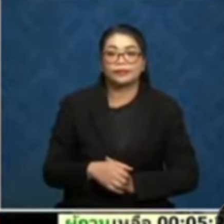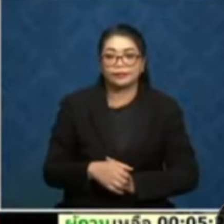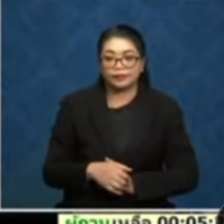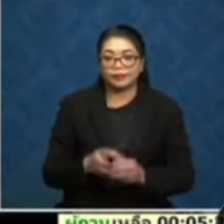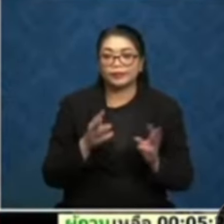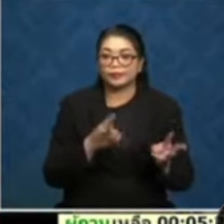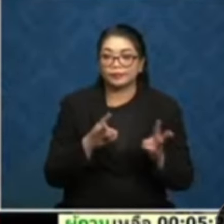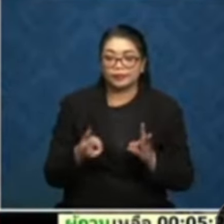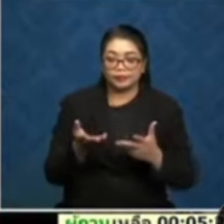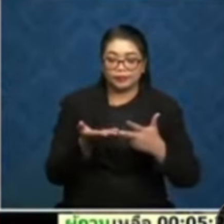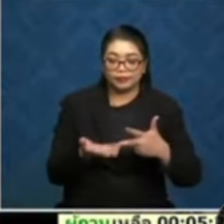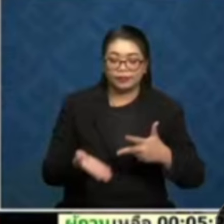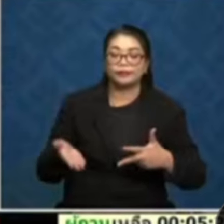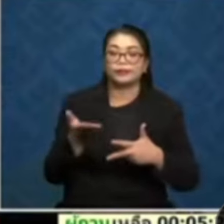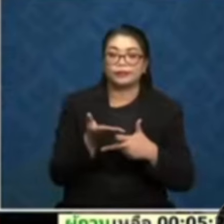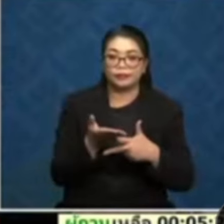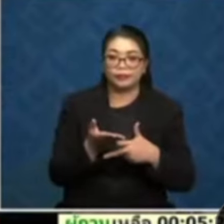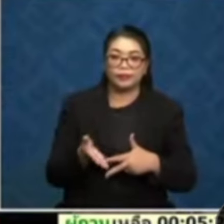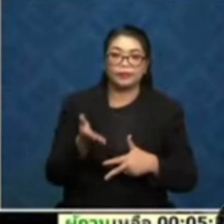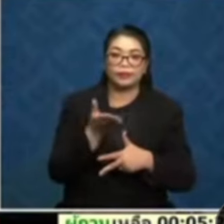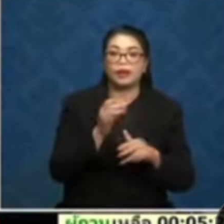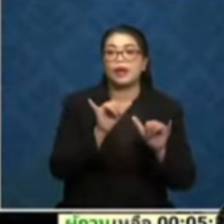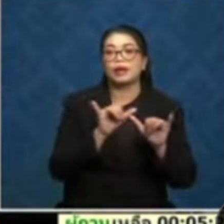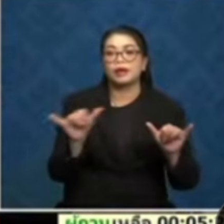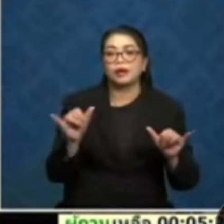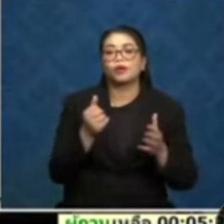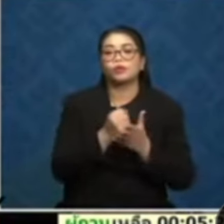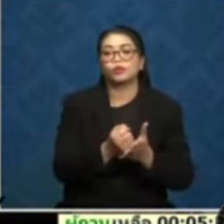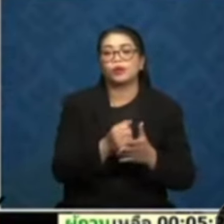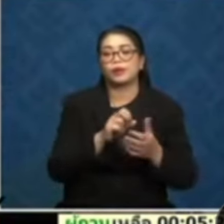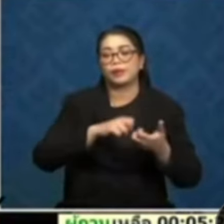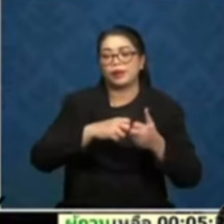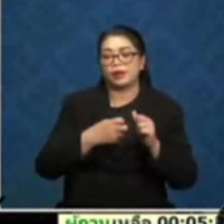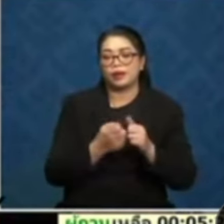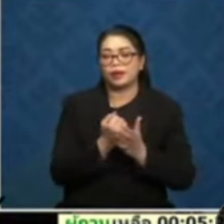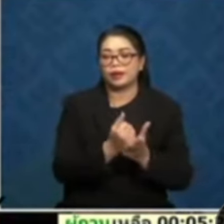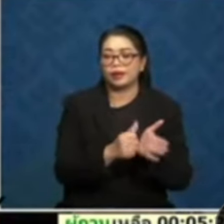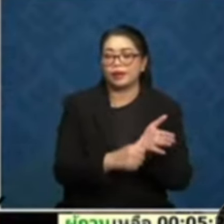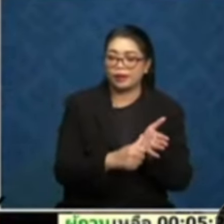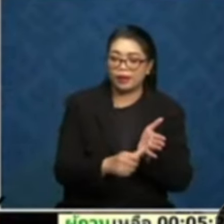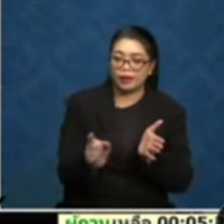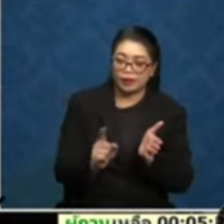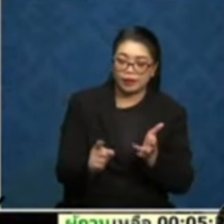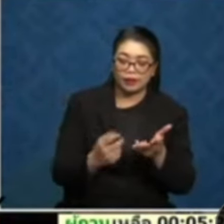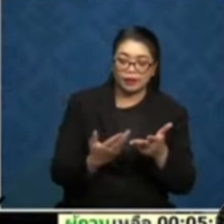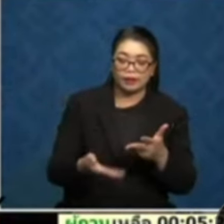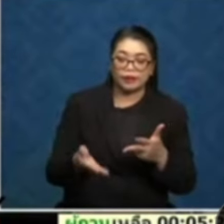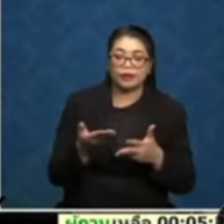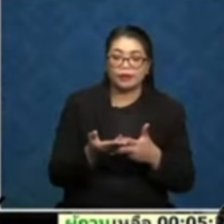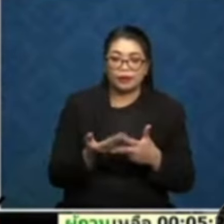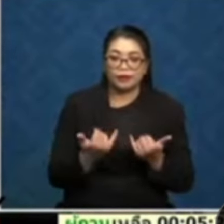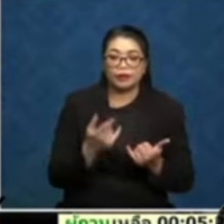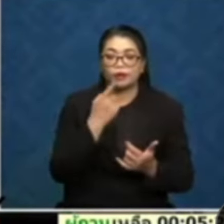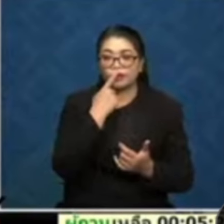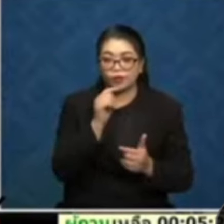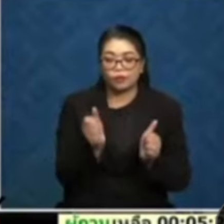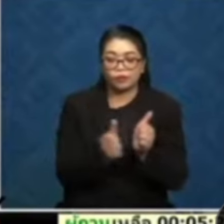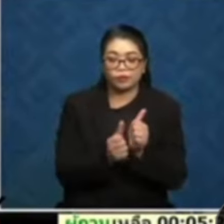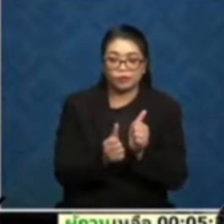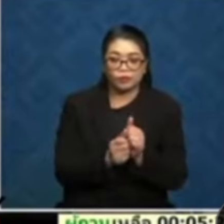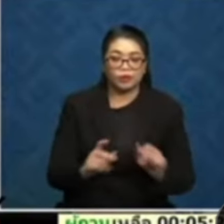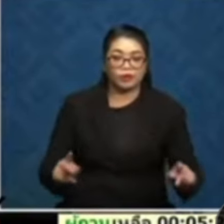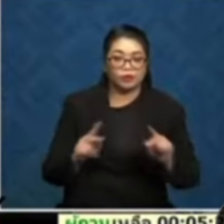มาตรการระยะกลางแล้วก็ระยะยาวนะครับจากการตอบคำถามของท่านมนตรีครับท่านธีรรัตน์สำเร็จปานิชรัฐมนตรีช่วย